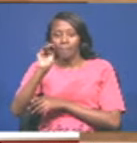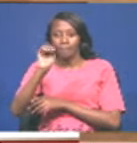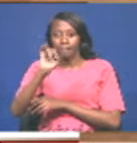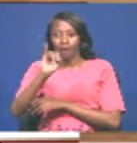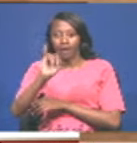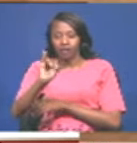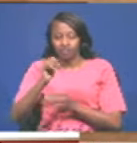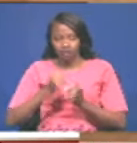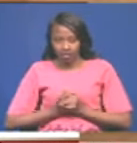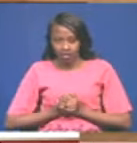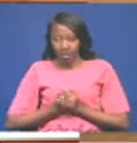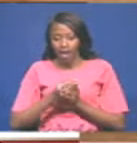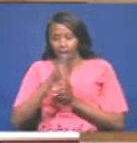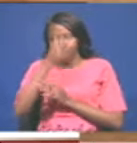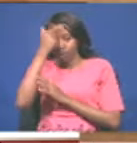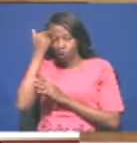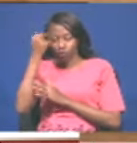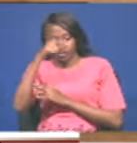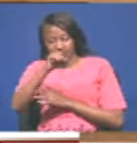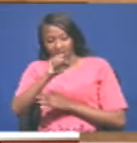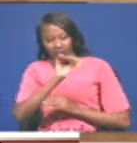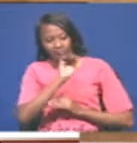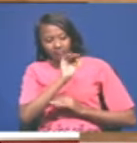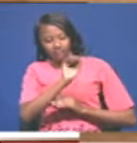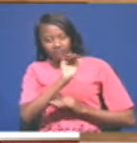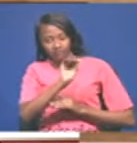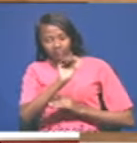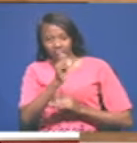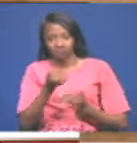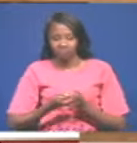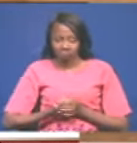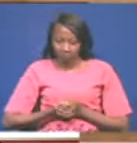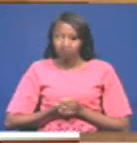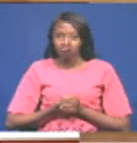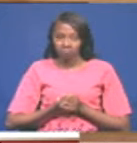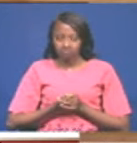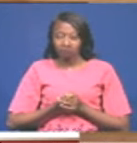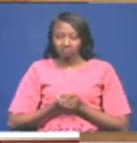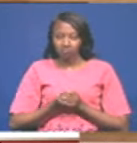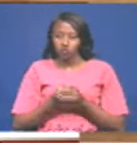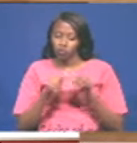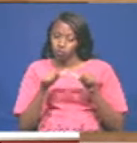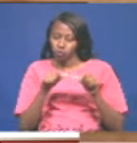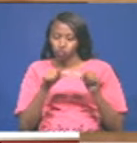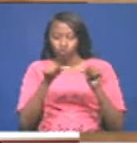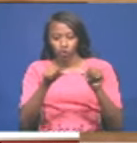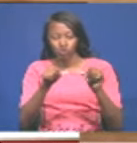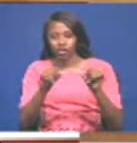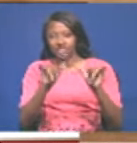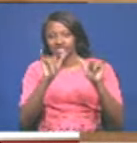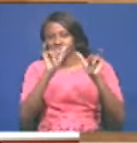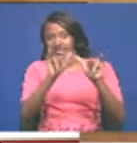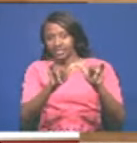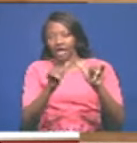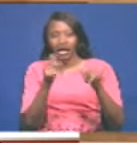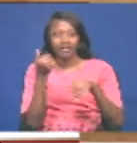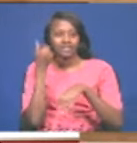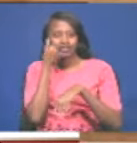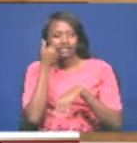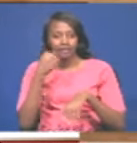of his request to proceed on terminal leave